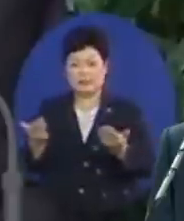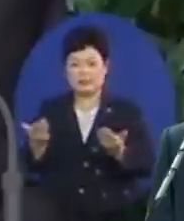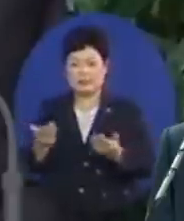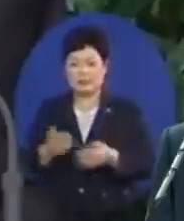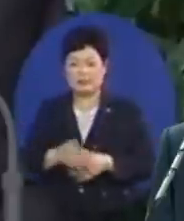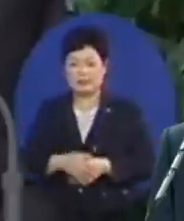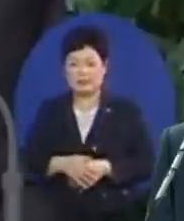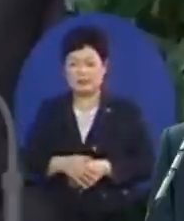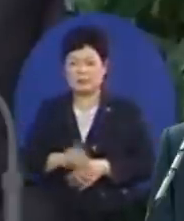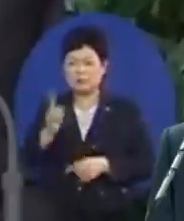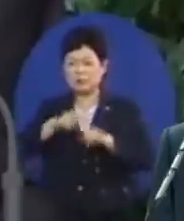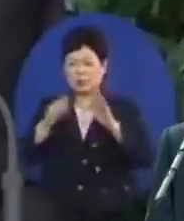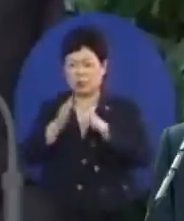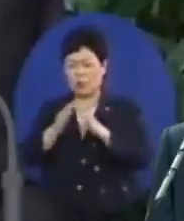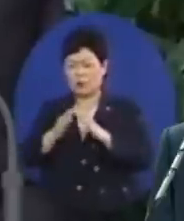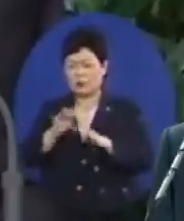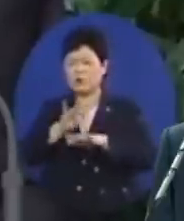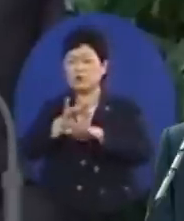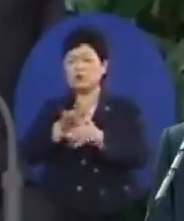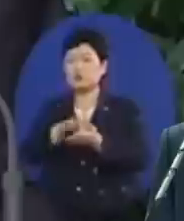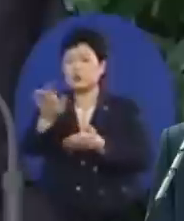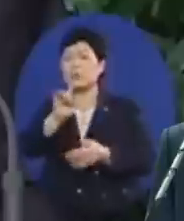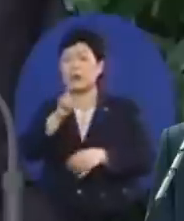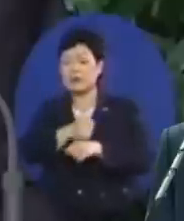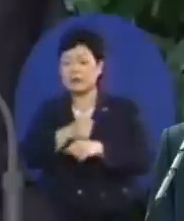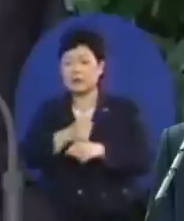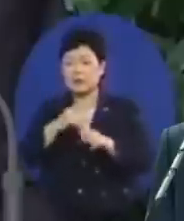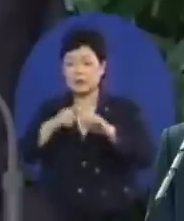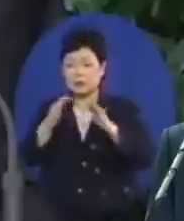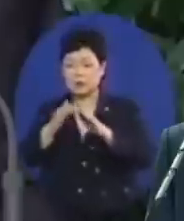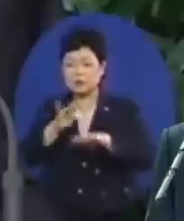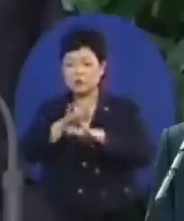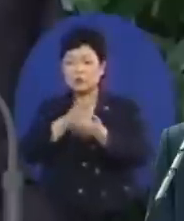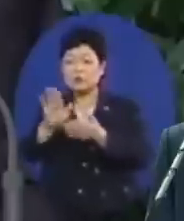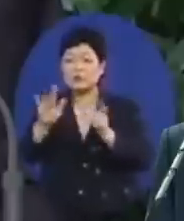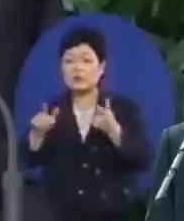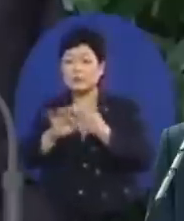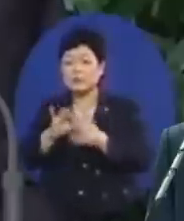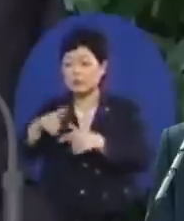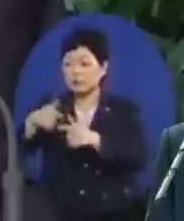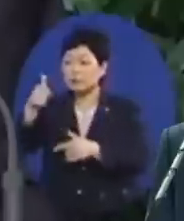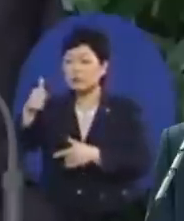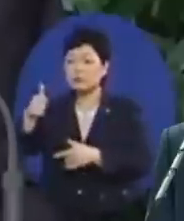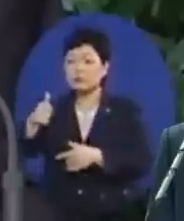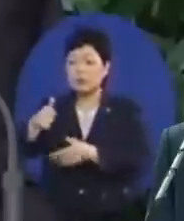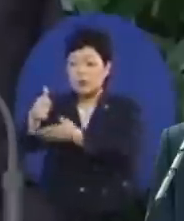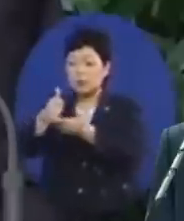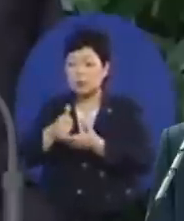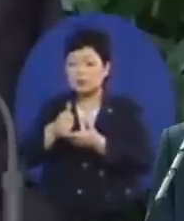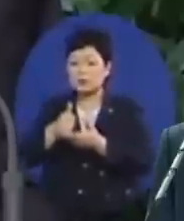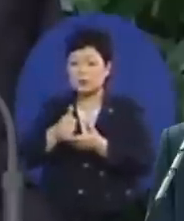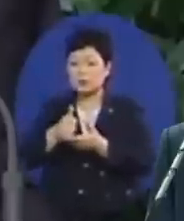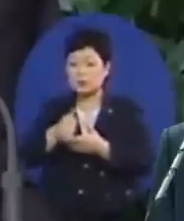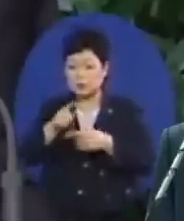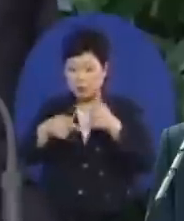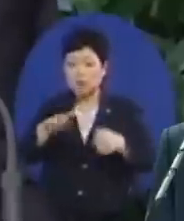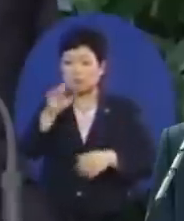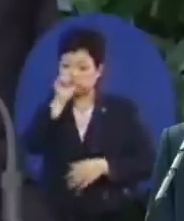하셨습니다. 아이, 무슨 교회가 귀신을 쫓아내는, 그럼 교회가 귀신을 안 쫓아내려거든 예수님을 모시고 나가는 것이